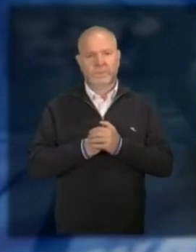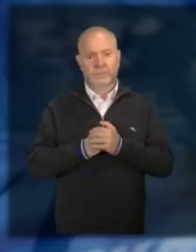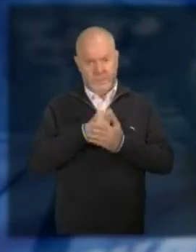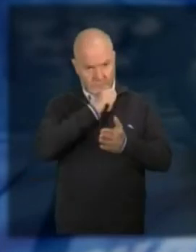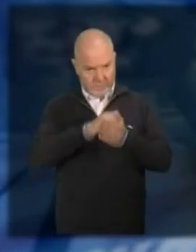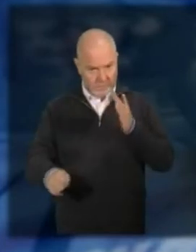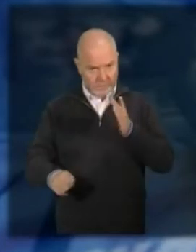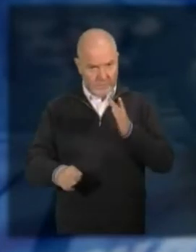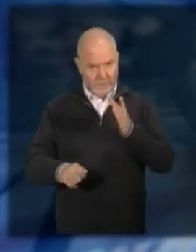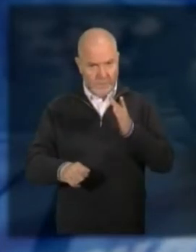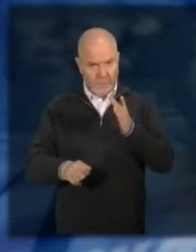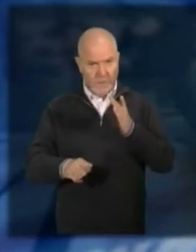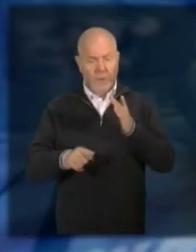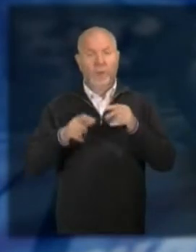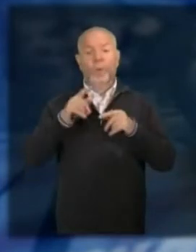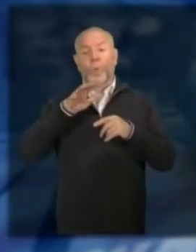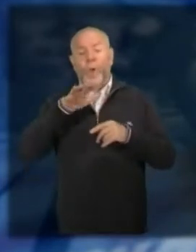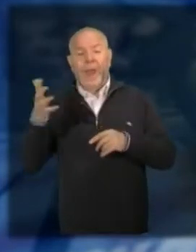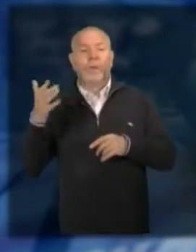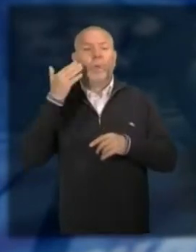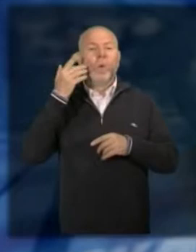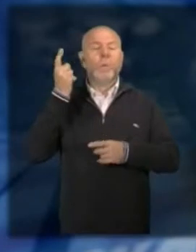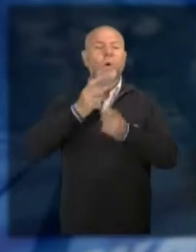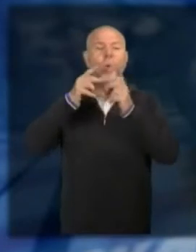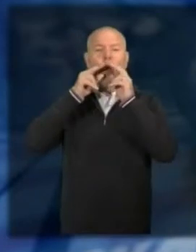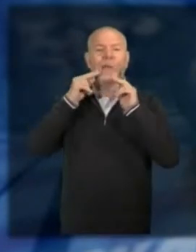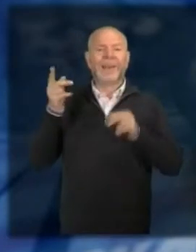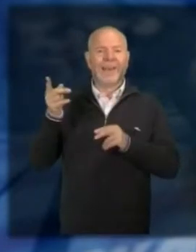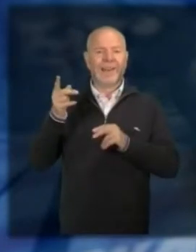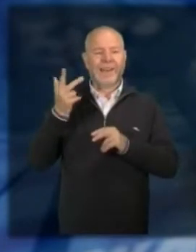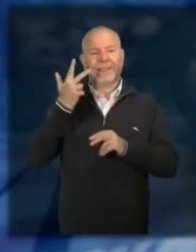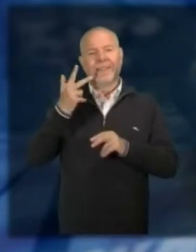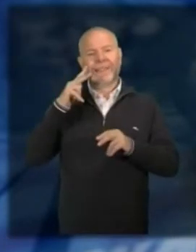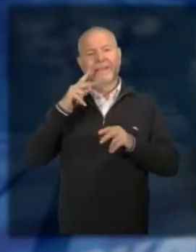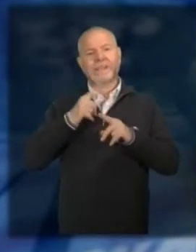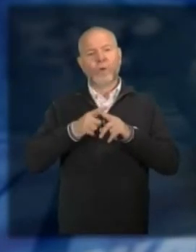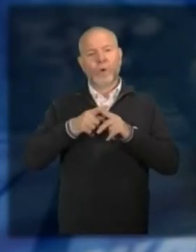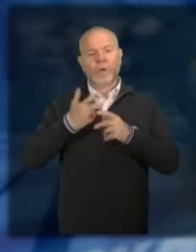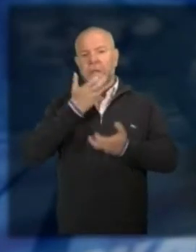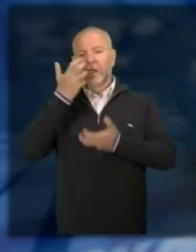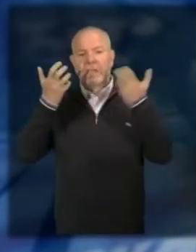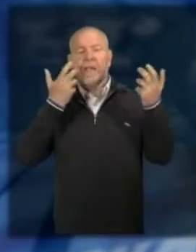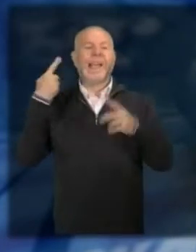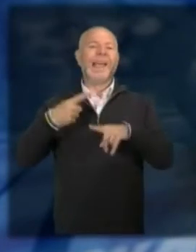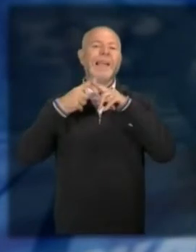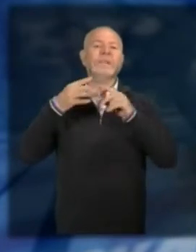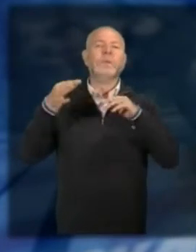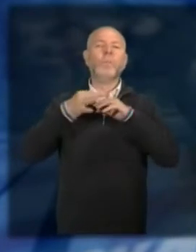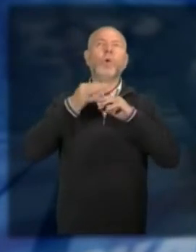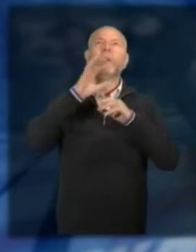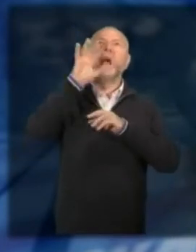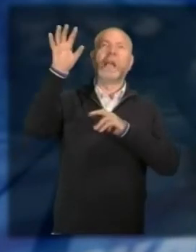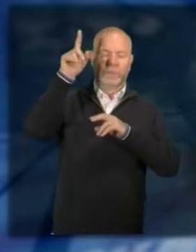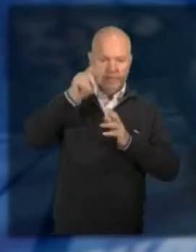ubriachezza manifesta un uomo ucraino, già noto alle forze dell'ordine, sorpreso per la terza volta a Intra a urlare sotto casa dell'ex moglie. Infine,